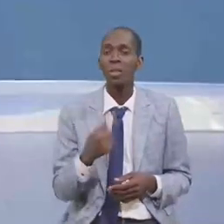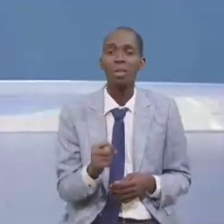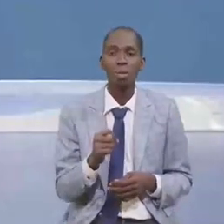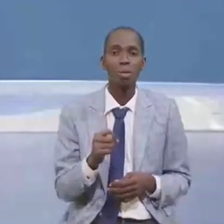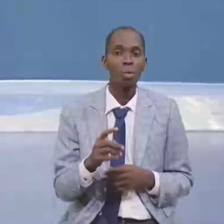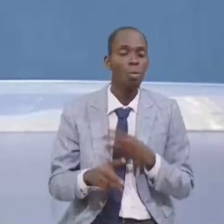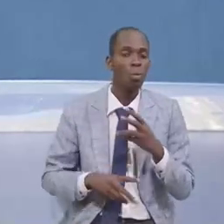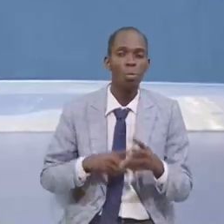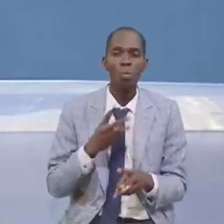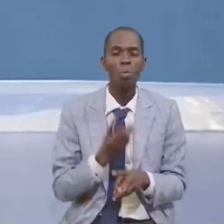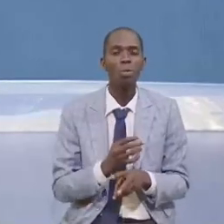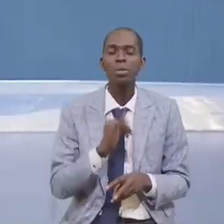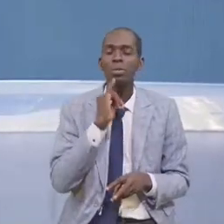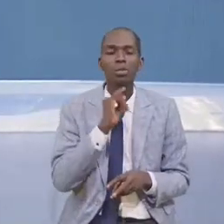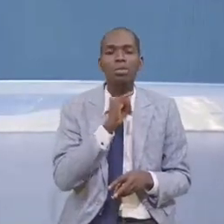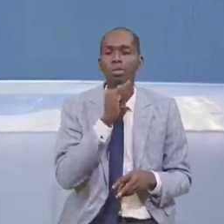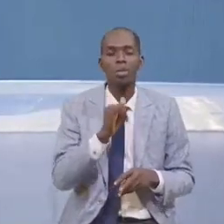Et le monde est comme un champ.